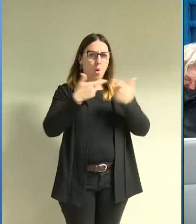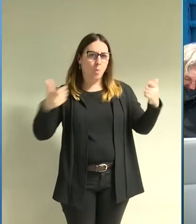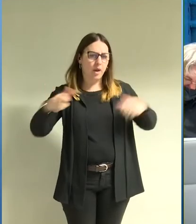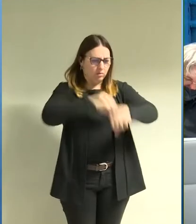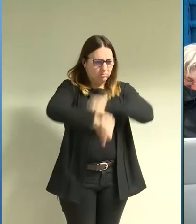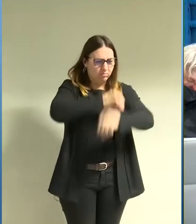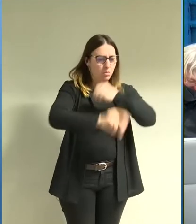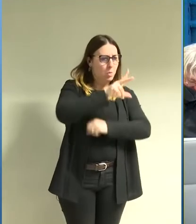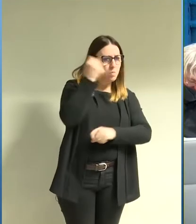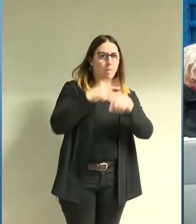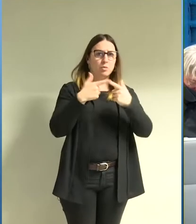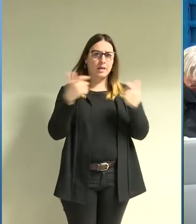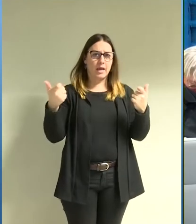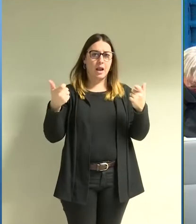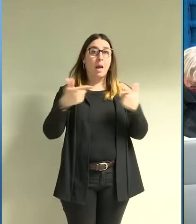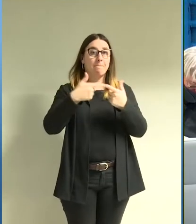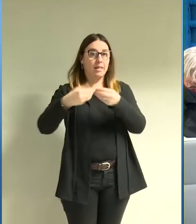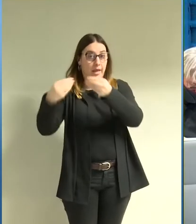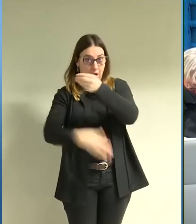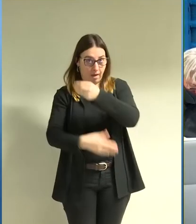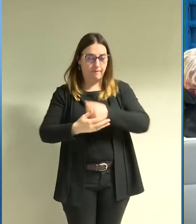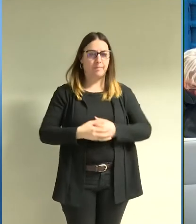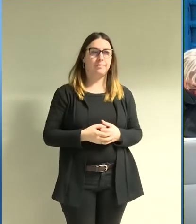et matériels d'enlever et matérielles